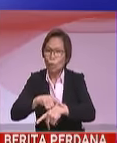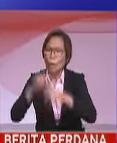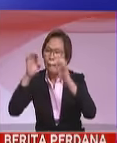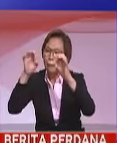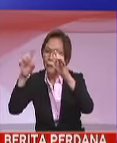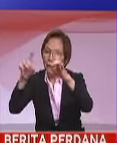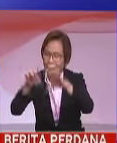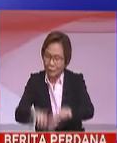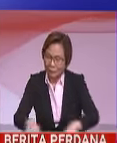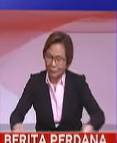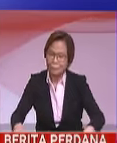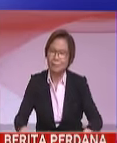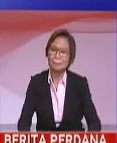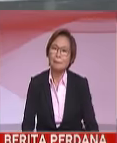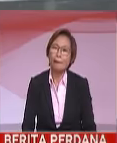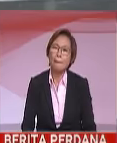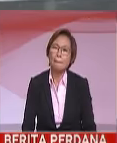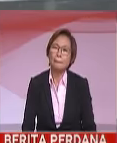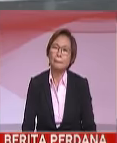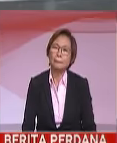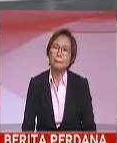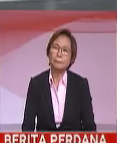anak-anak.